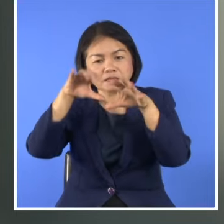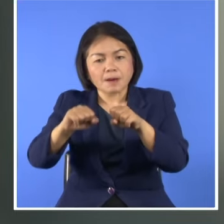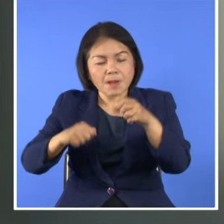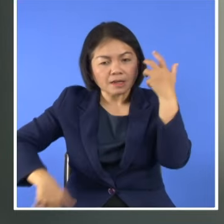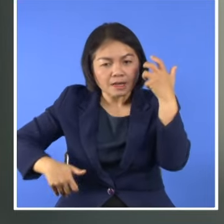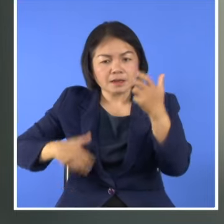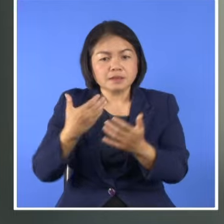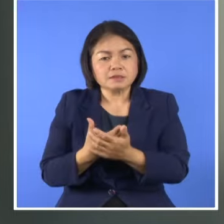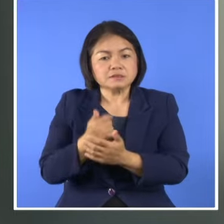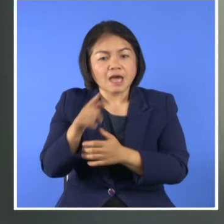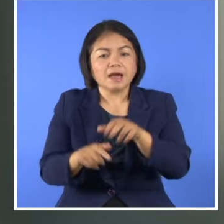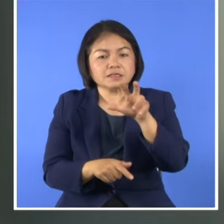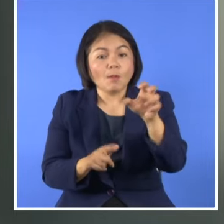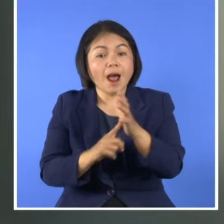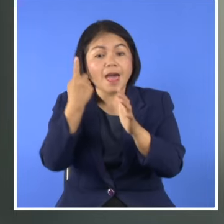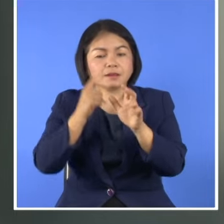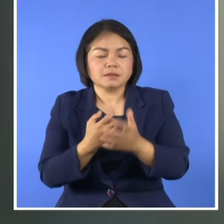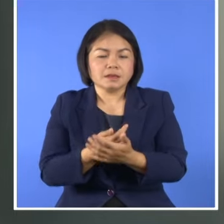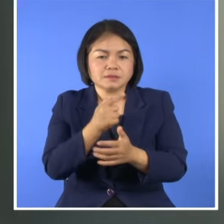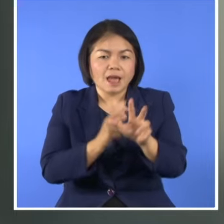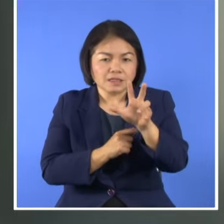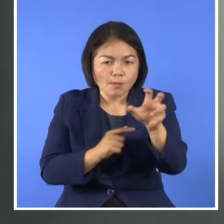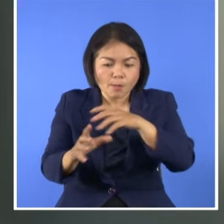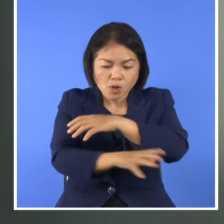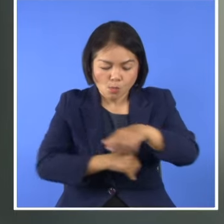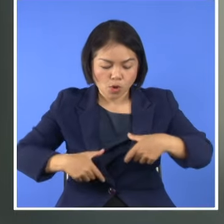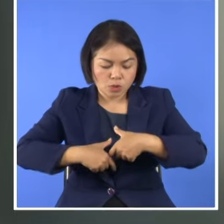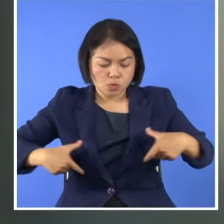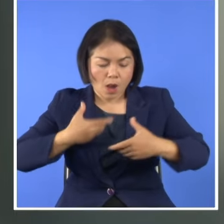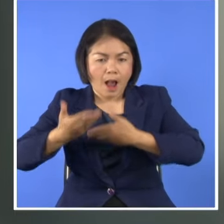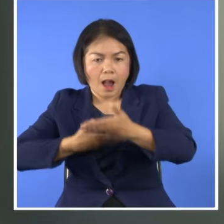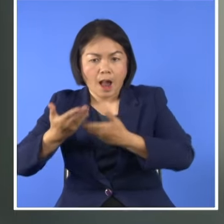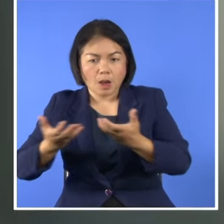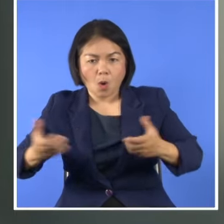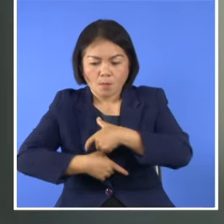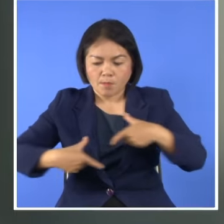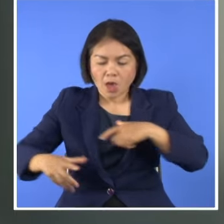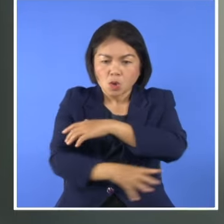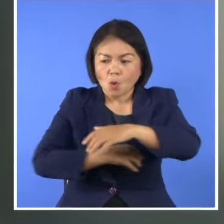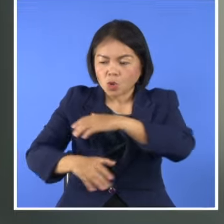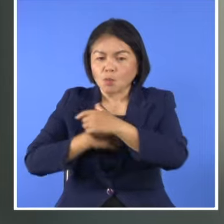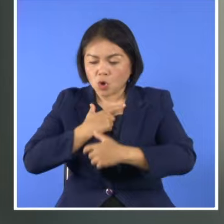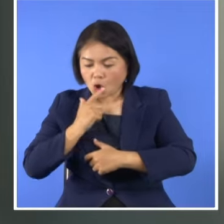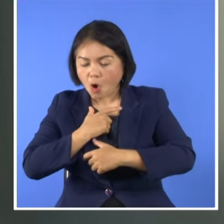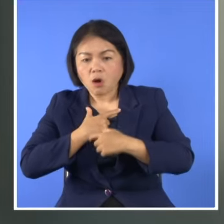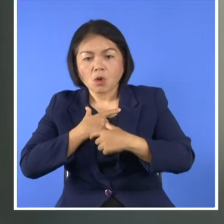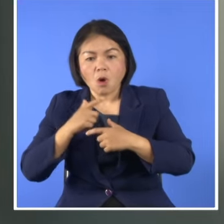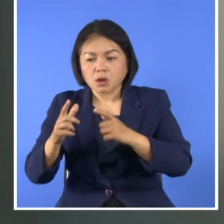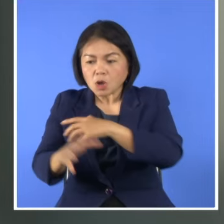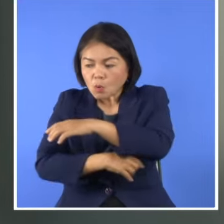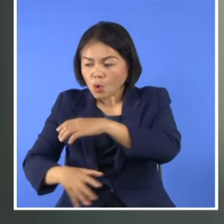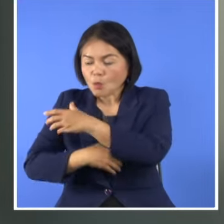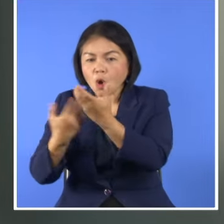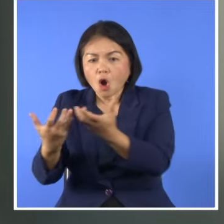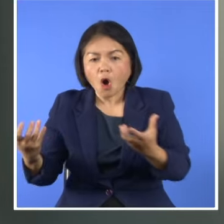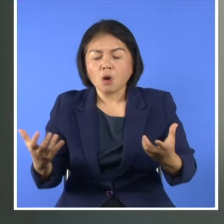บาทนี่นะครับ 300บาทหลังเข้ามาขโมยชุดชั้นในนะเป็นเสื้อผ้าและก็เครื่องประดับจนทำให้สินค้าในร้านเนี่ยเสีย